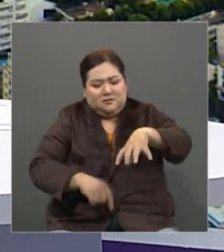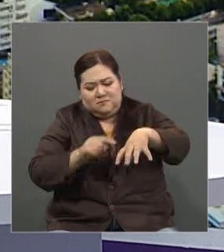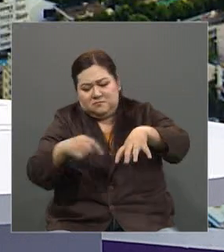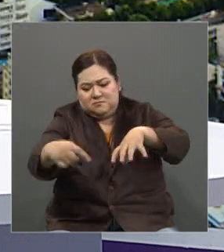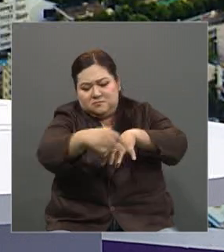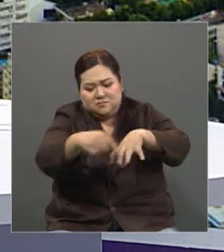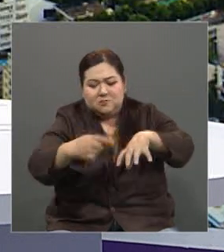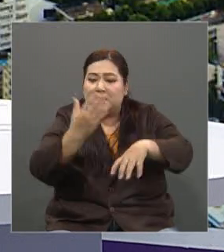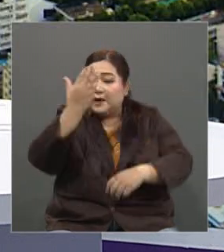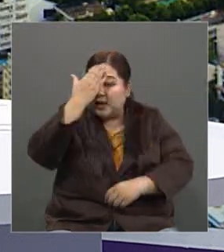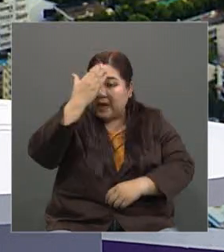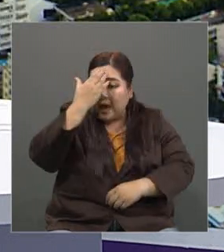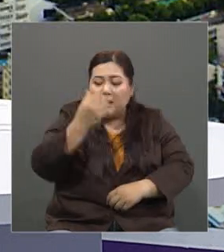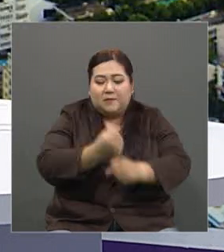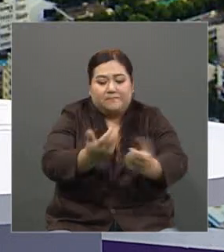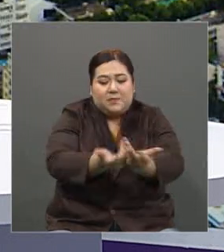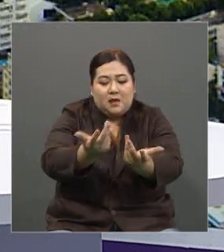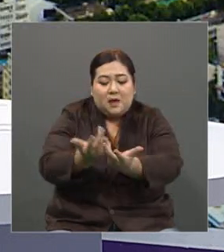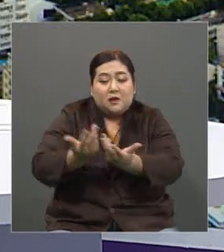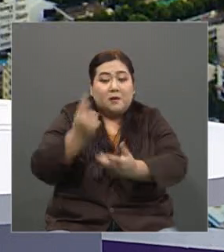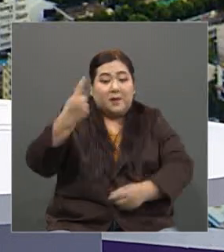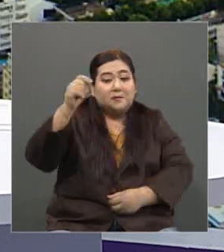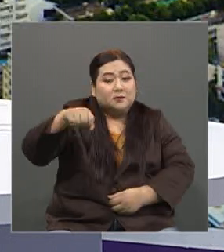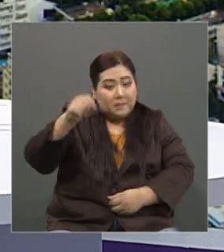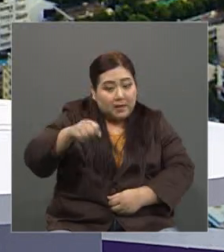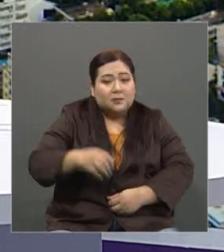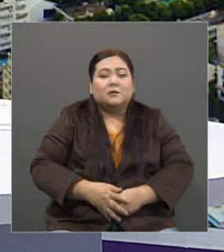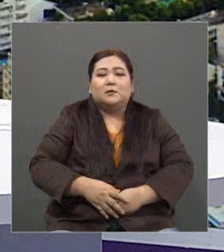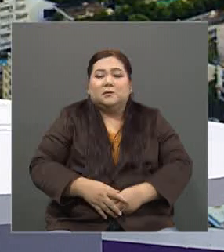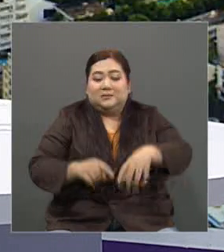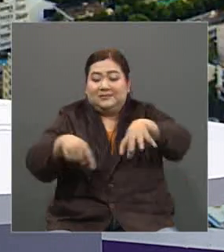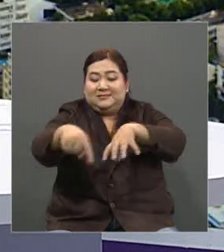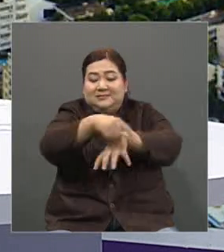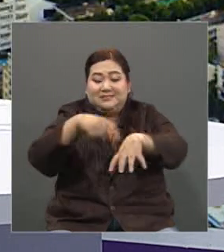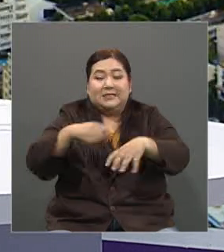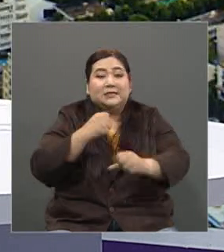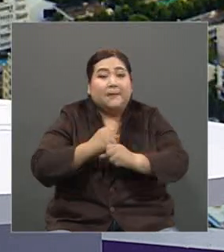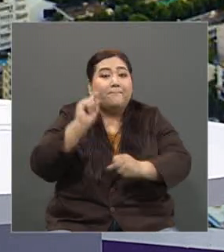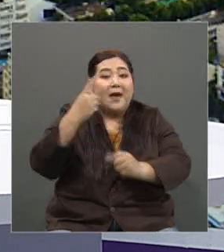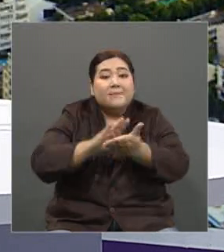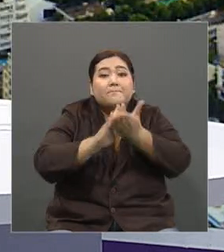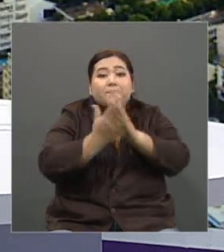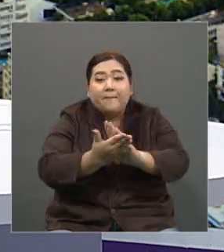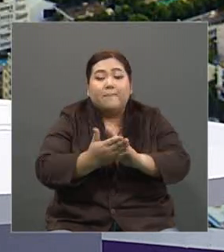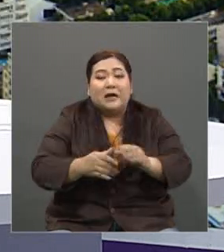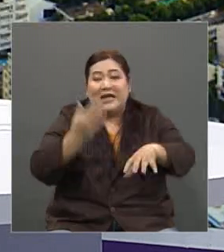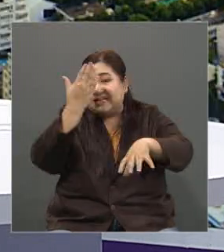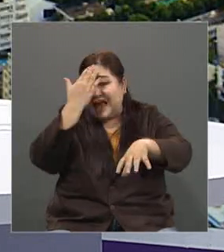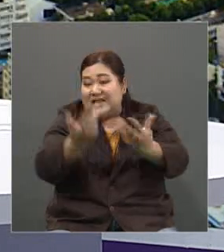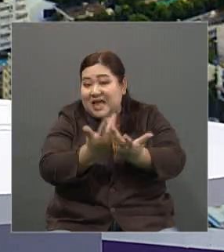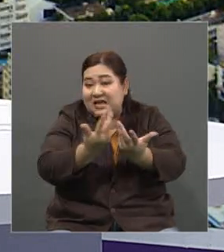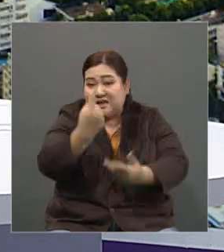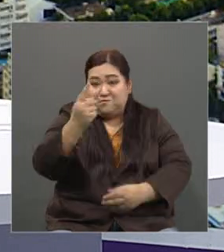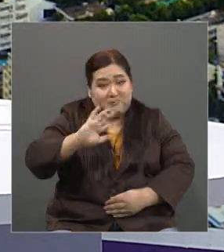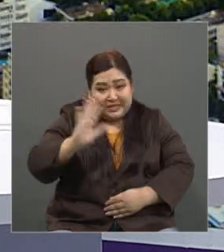้านหน้าไหมเฉพาะสนามย่าหรอเปล่าจิ ๆ แล้วการปรบปงปรับปุงไม่ใช่แค่เฉพาะสนามยาด้านหนาธรเบรัฐบาล